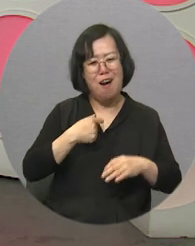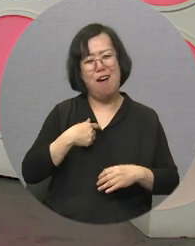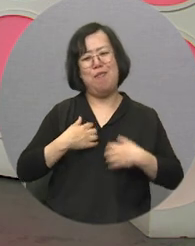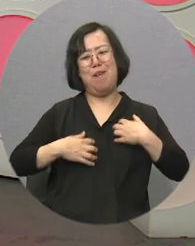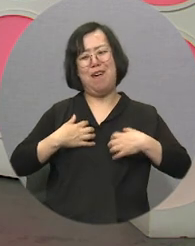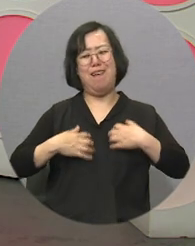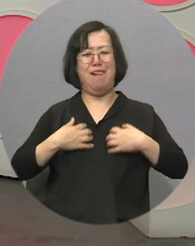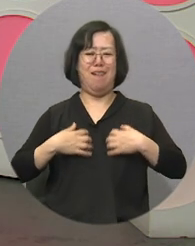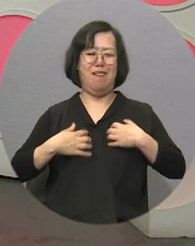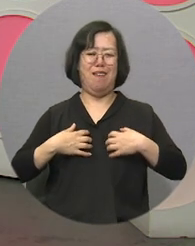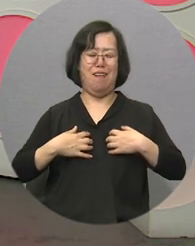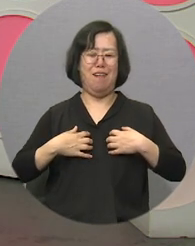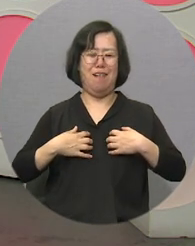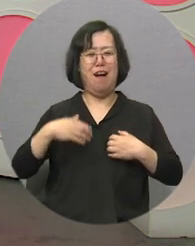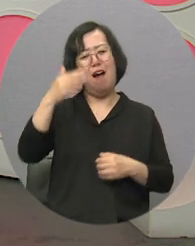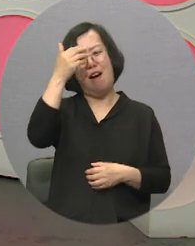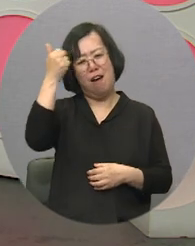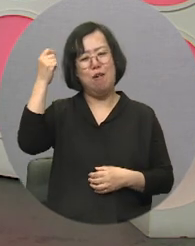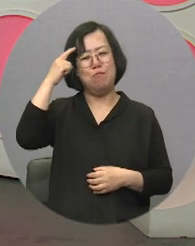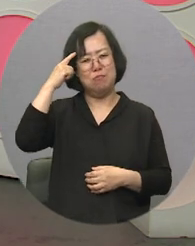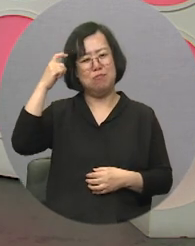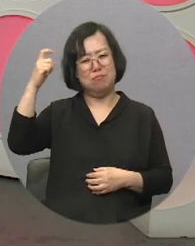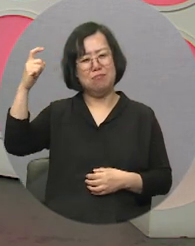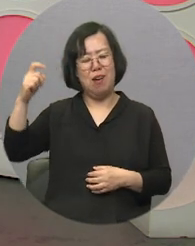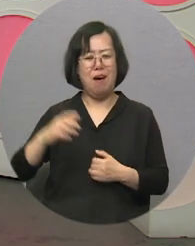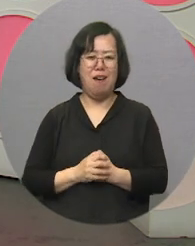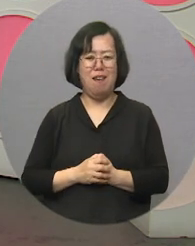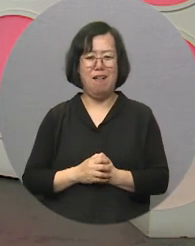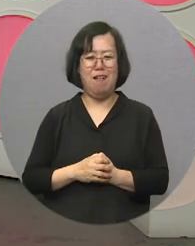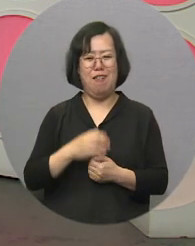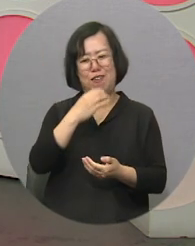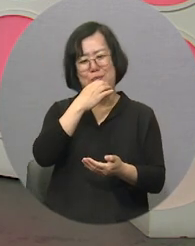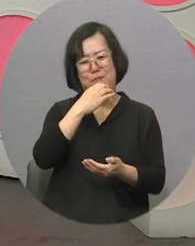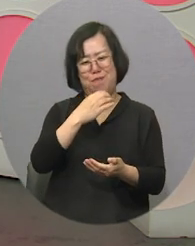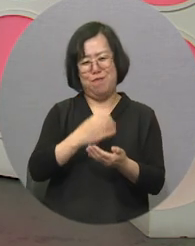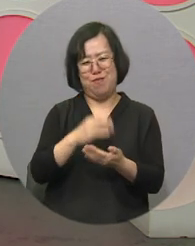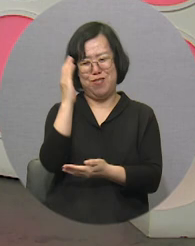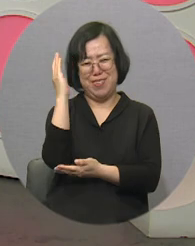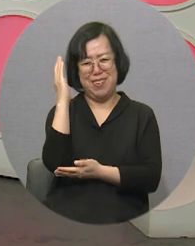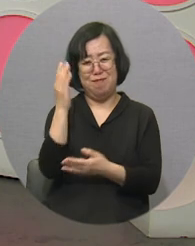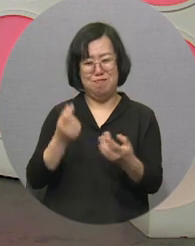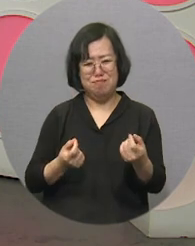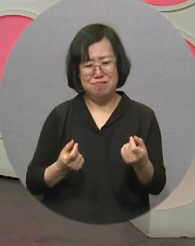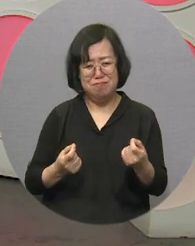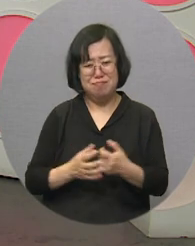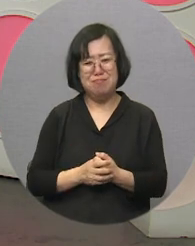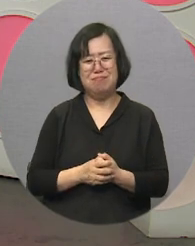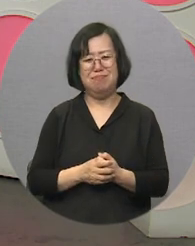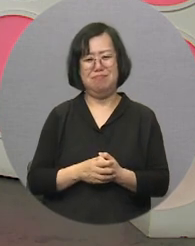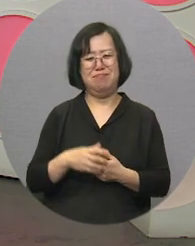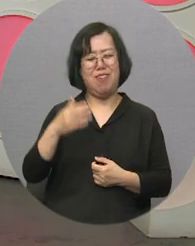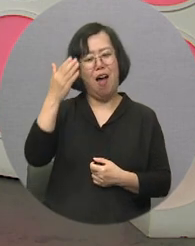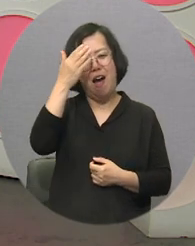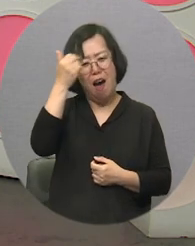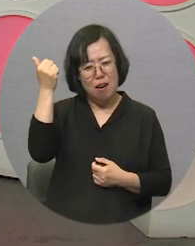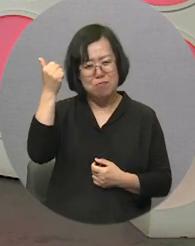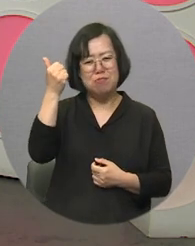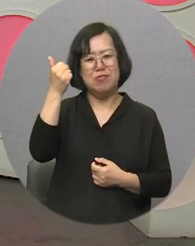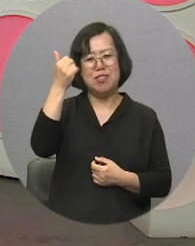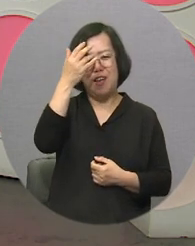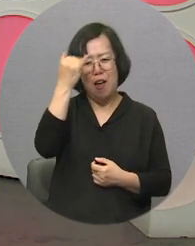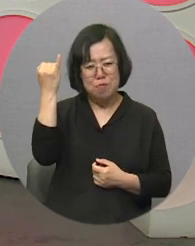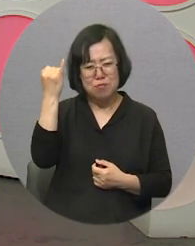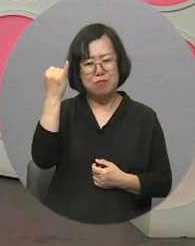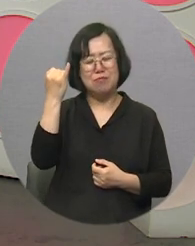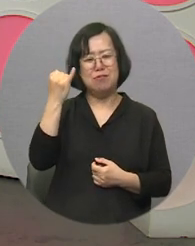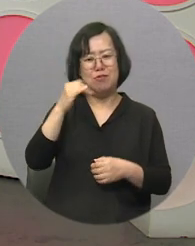있네요. 아, 정말. 참 보면은 참 부모님이나 할아버님들은 손녀나 자식이나 그